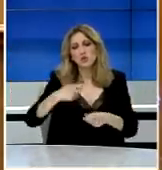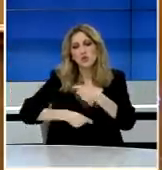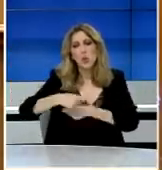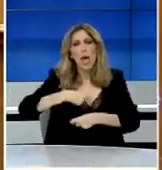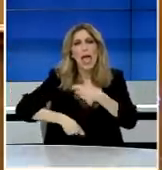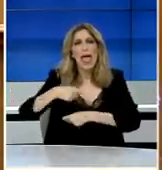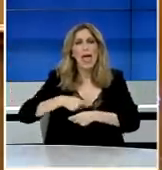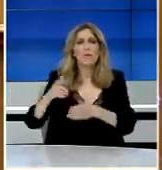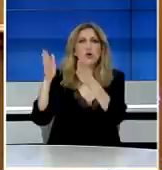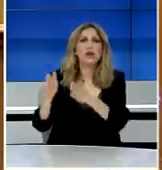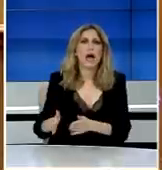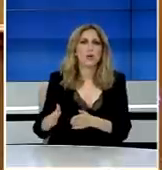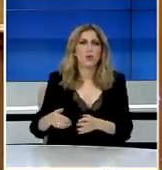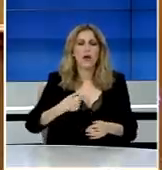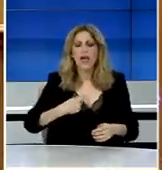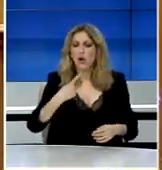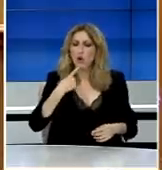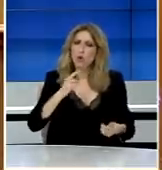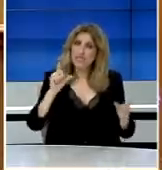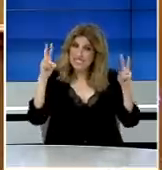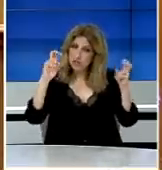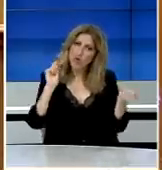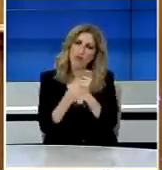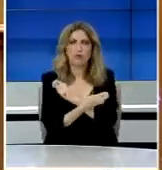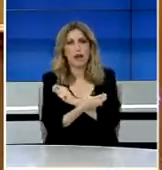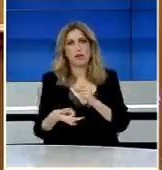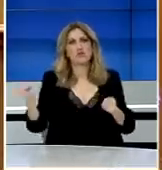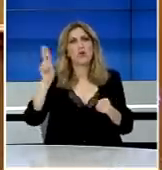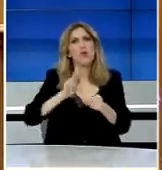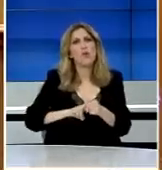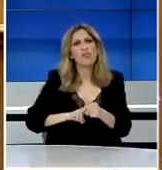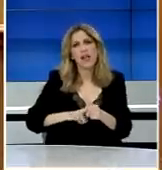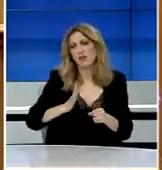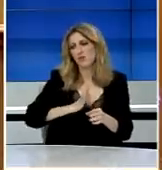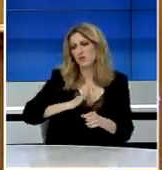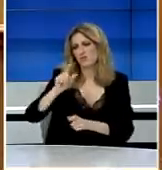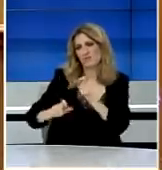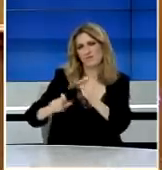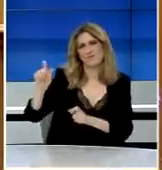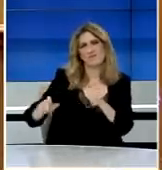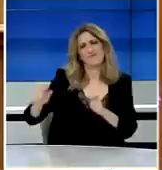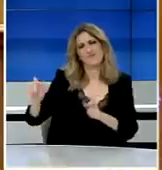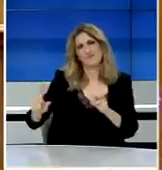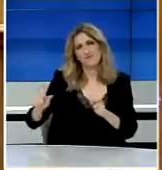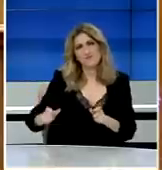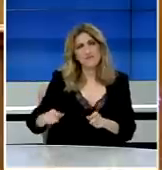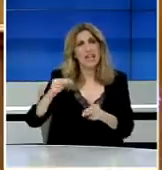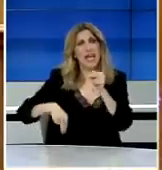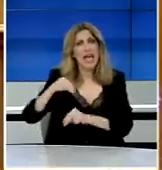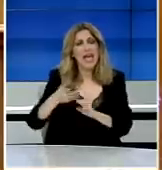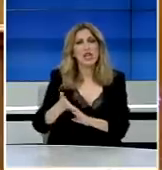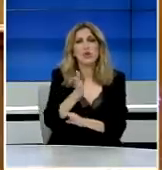ενός δυναμικού τμήματος της ελληνικής οικονομίας που πριν τις εκλογές το εκθιάζατε και μετά τις εκλογές τους